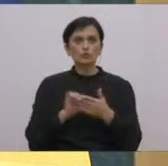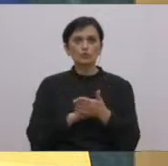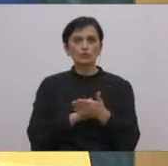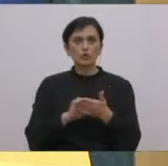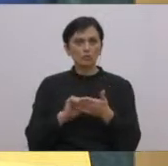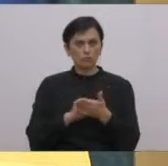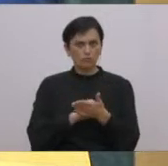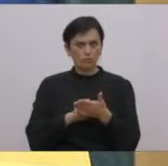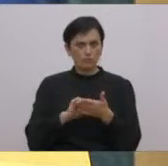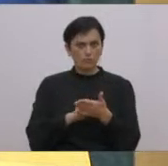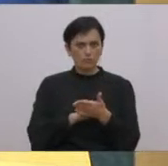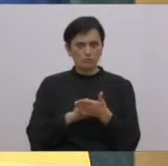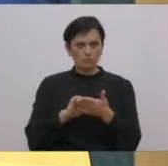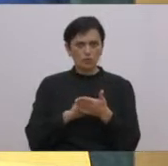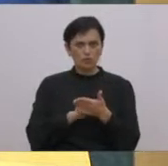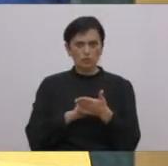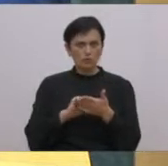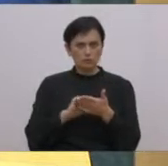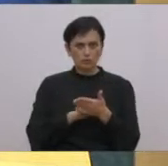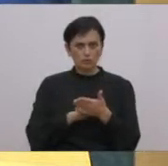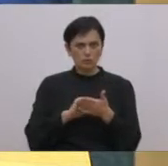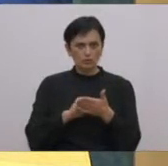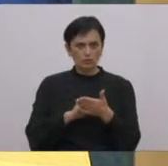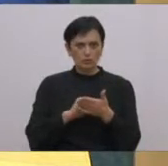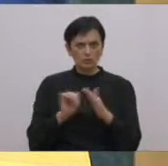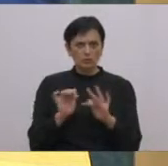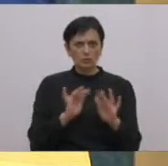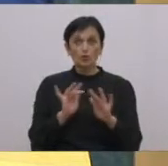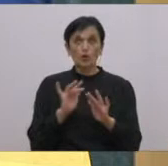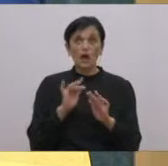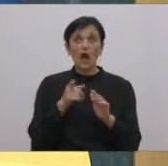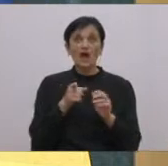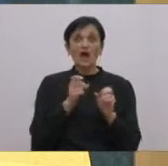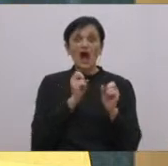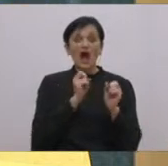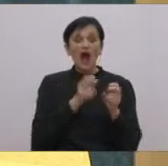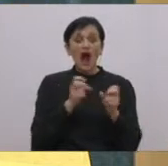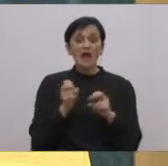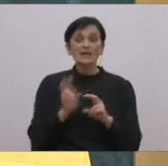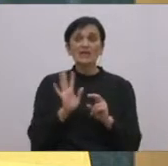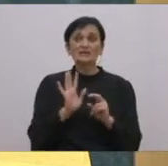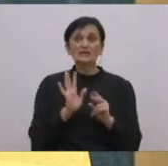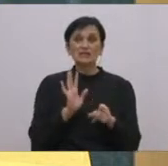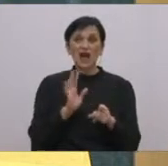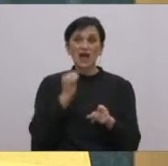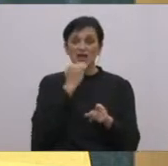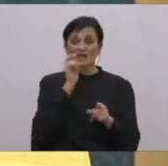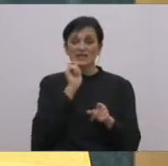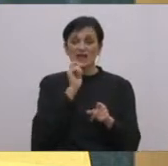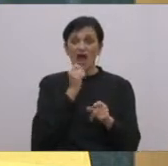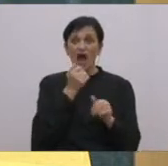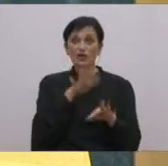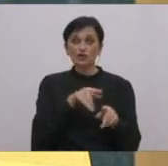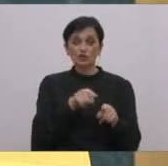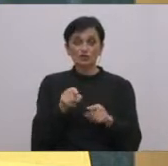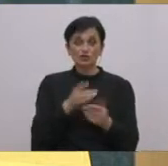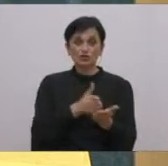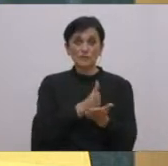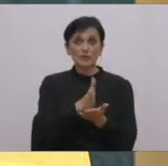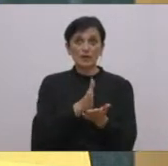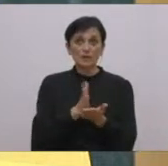დამუშავება მიმდინარეობს. Არასახიფათო ნარჩენების მიმართულებით ასევე ეს არის ის